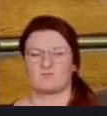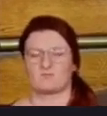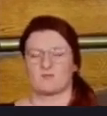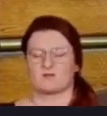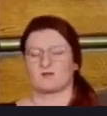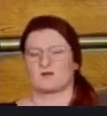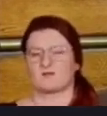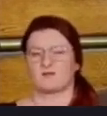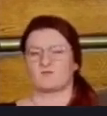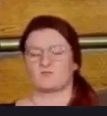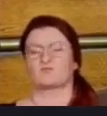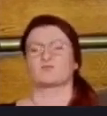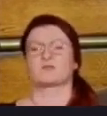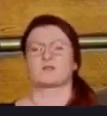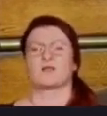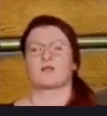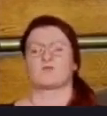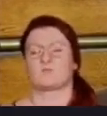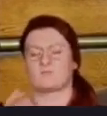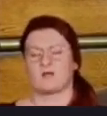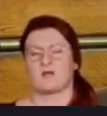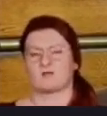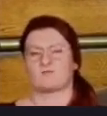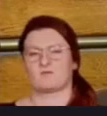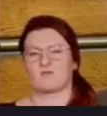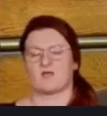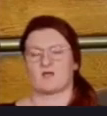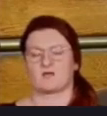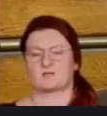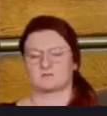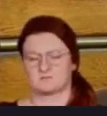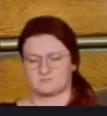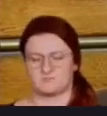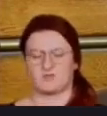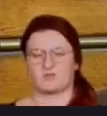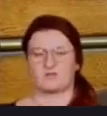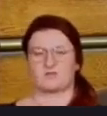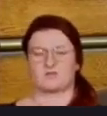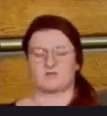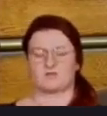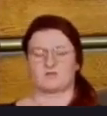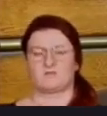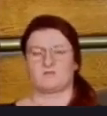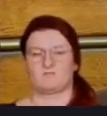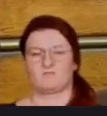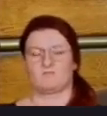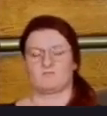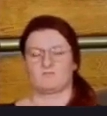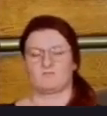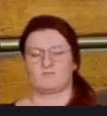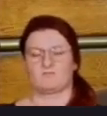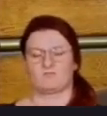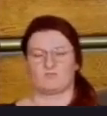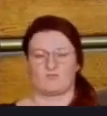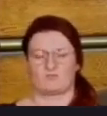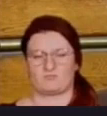komisji. Co się stało, że państwo tak radykalnie zmieniliście swoje podejście